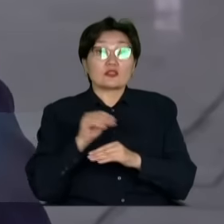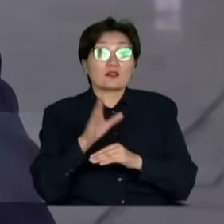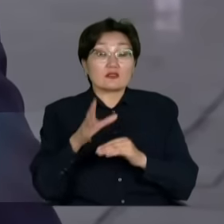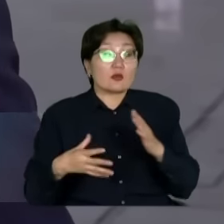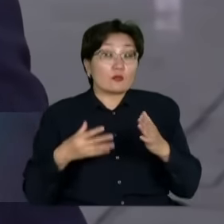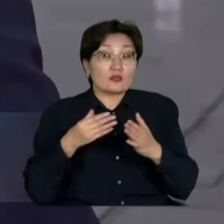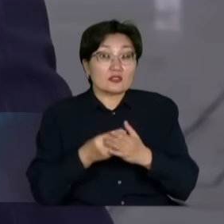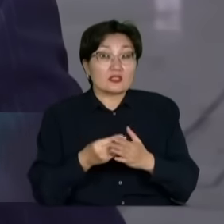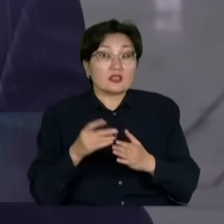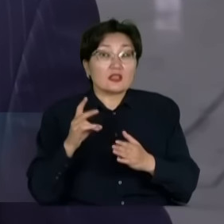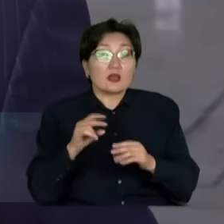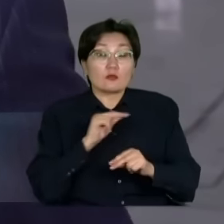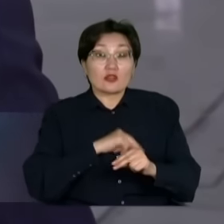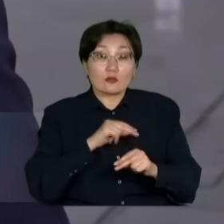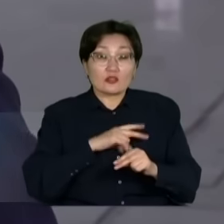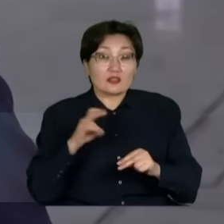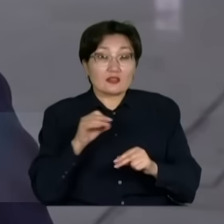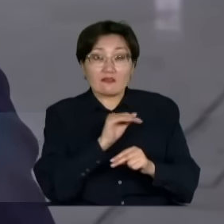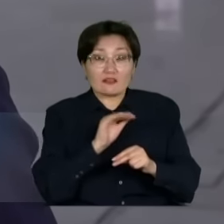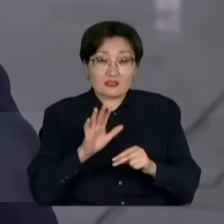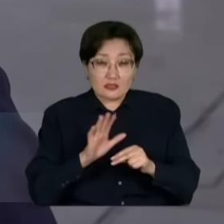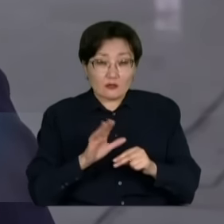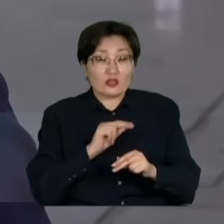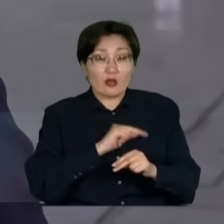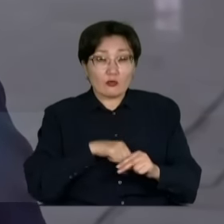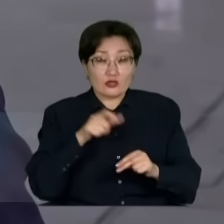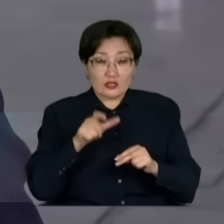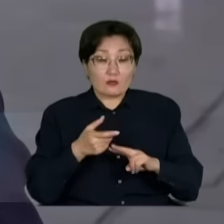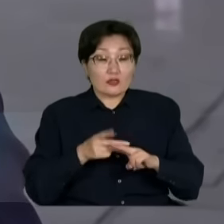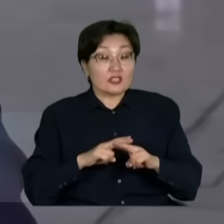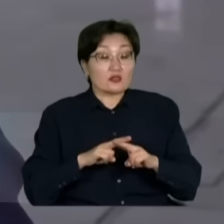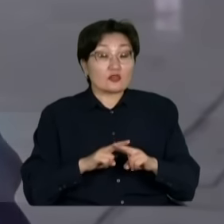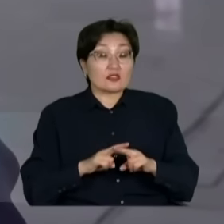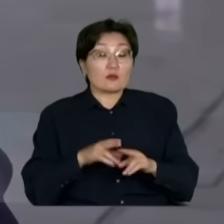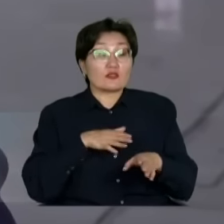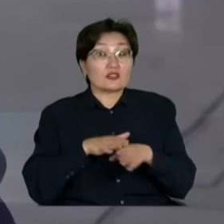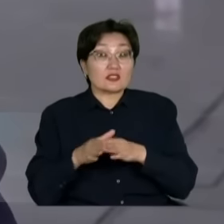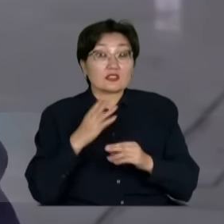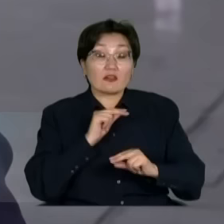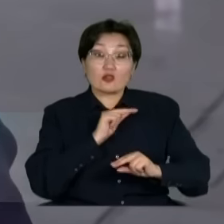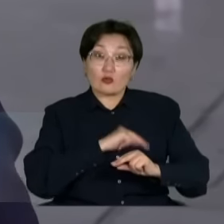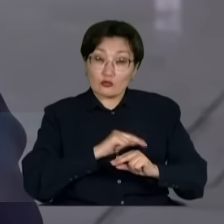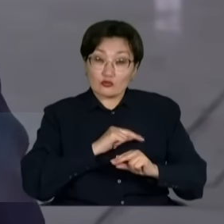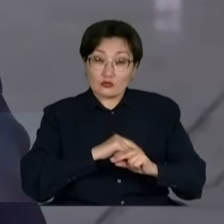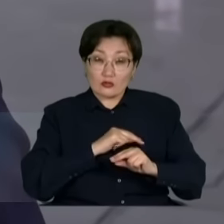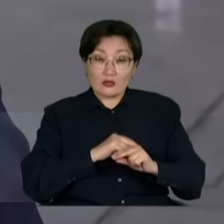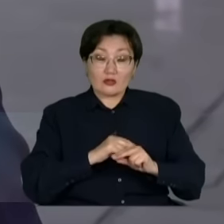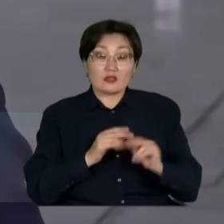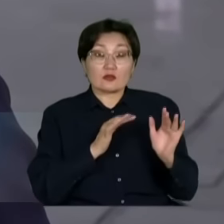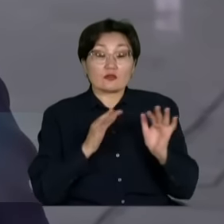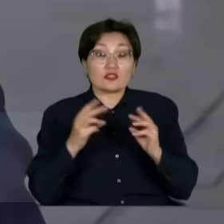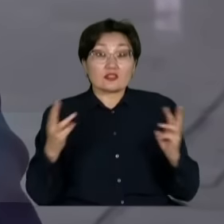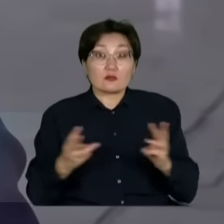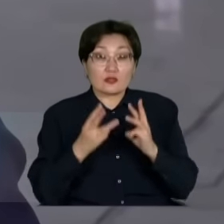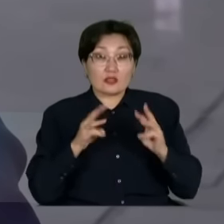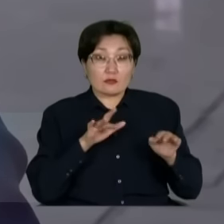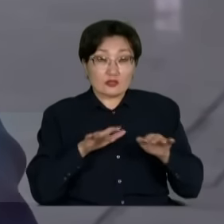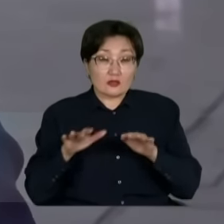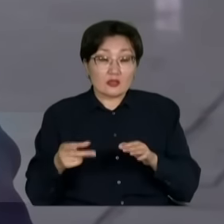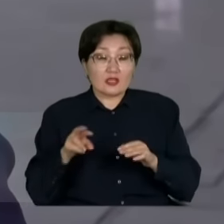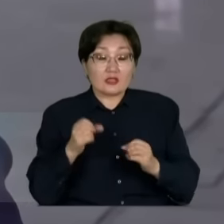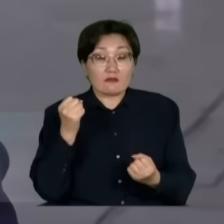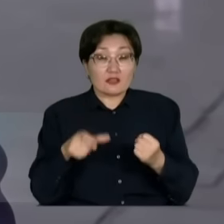выплачиваться работникам внештатным работникам это которые осуществляют свои лесо пожарных станциях для